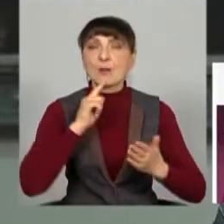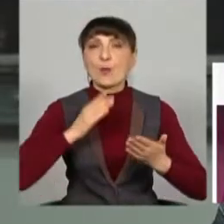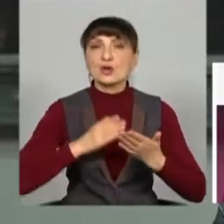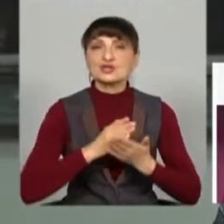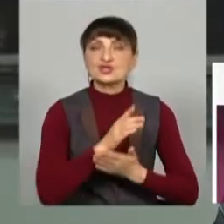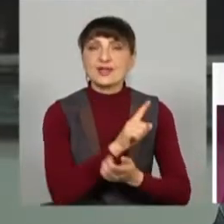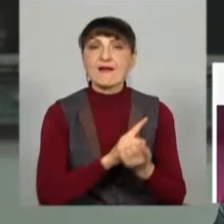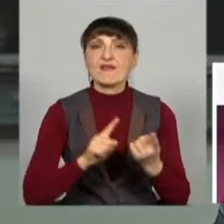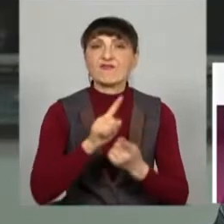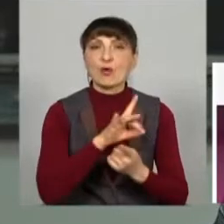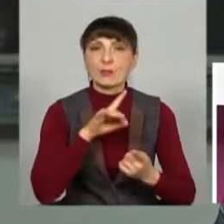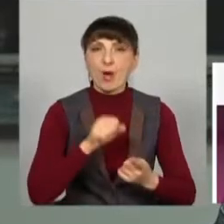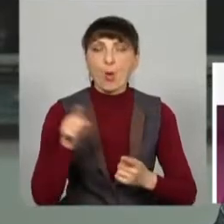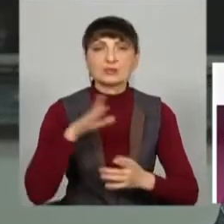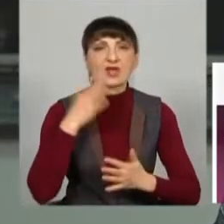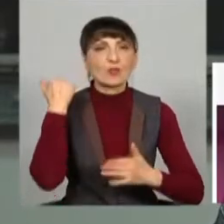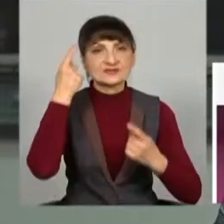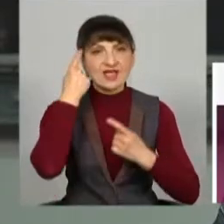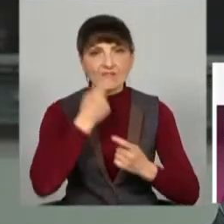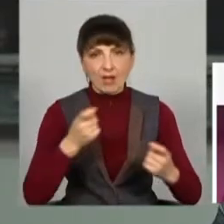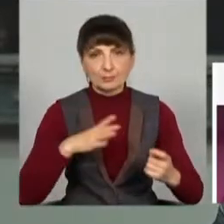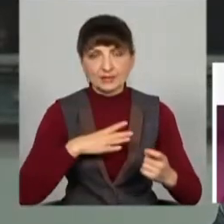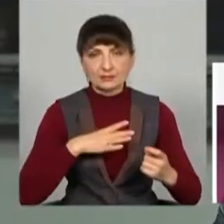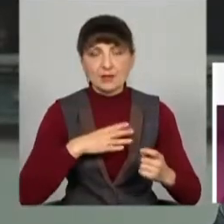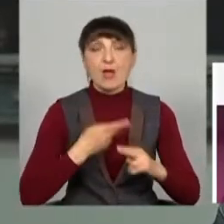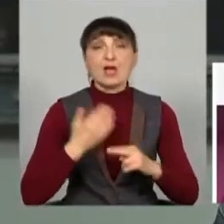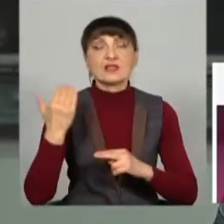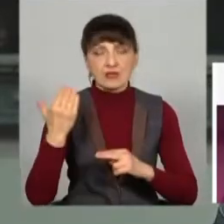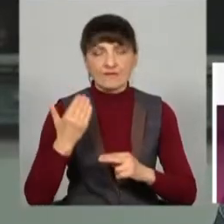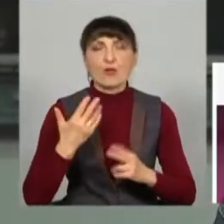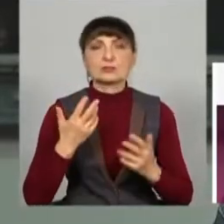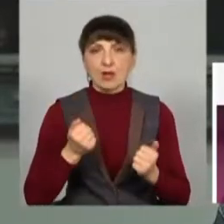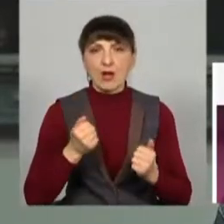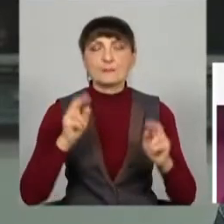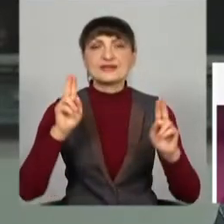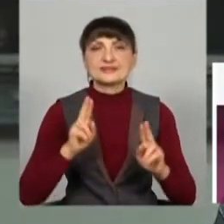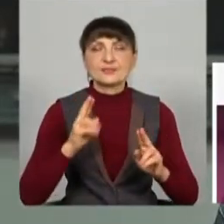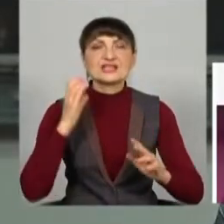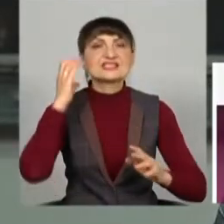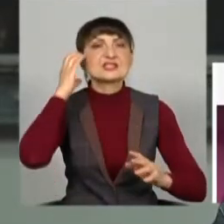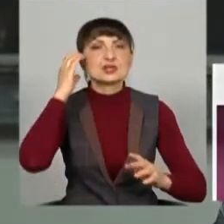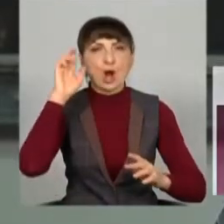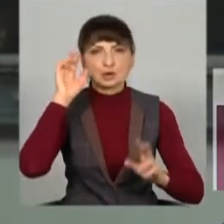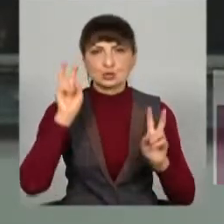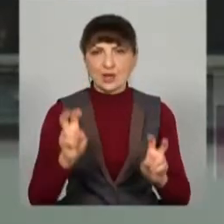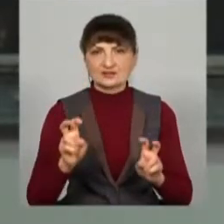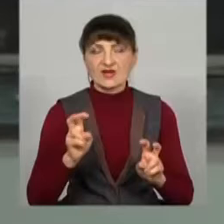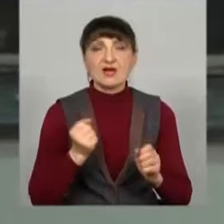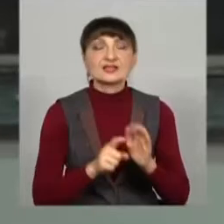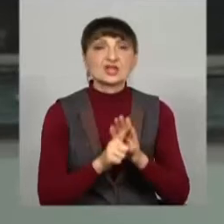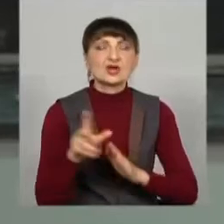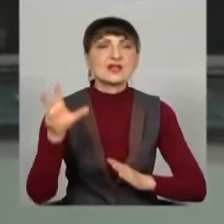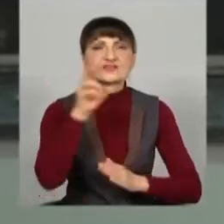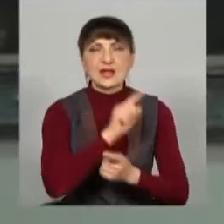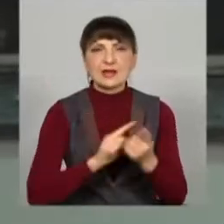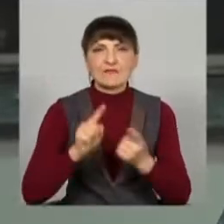реформ, о котором он заявлял. Это бесспорно его концепция слышащего государства. Это начало всех политических